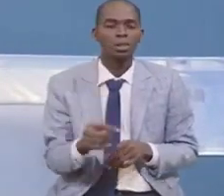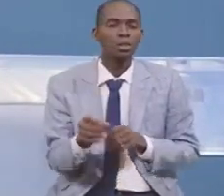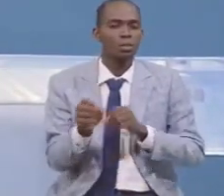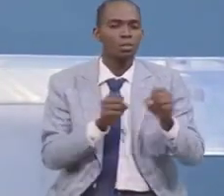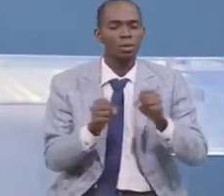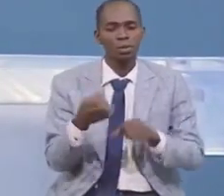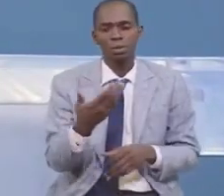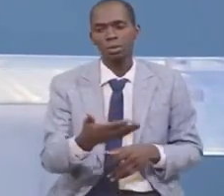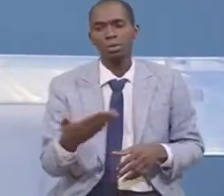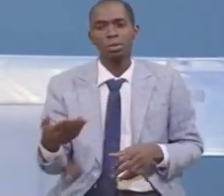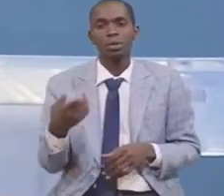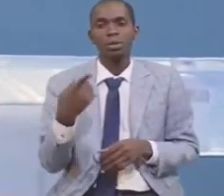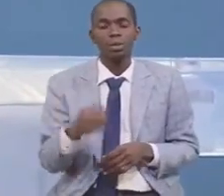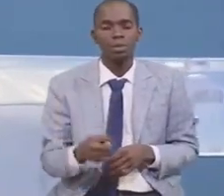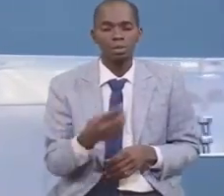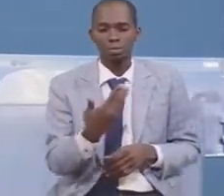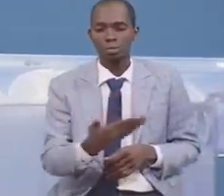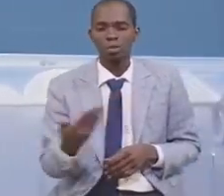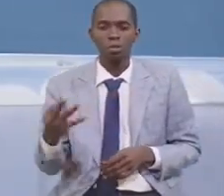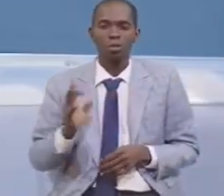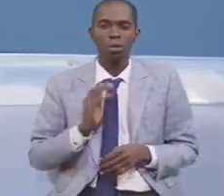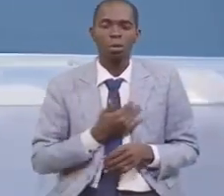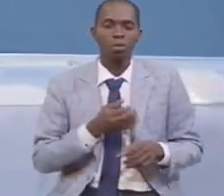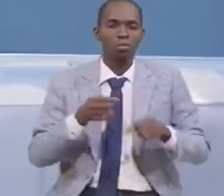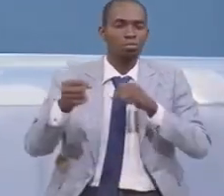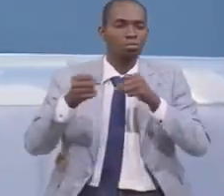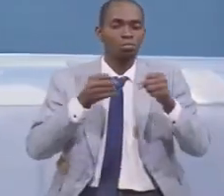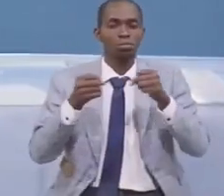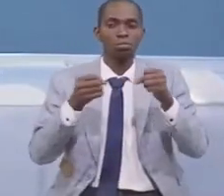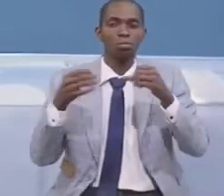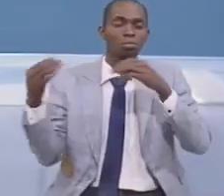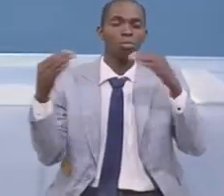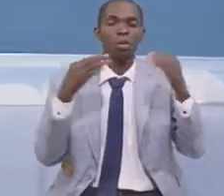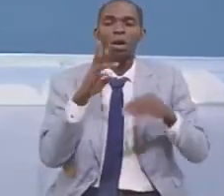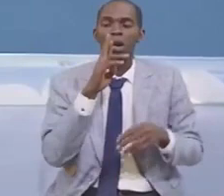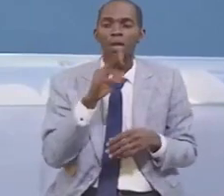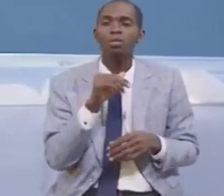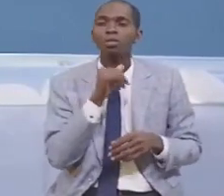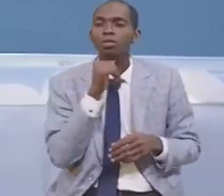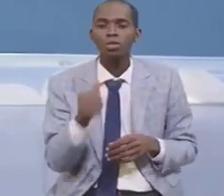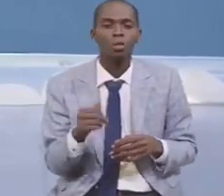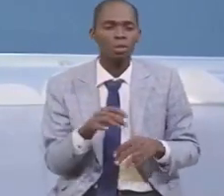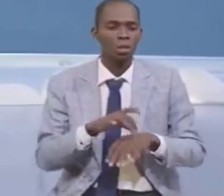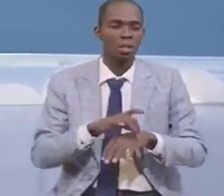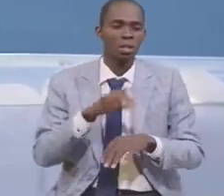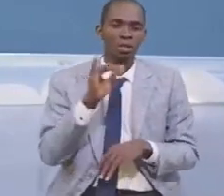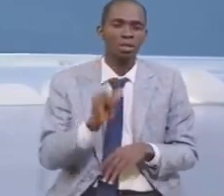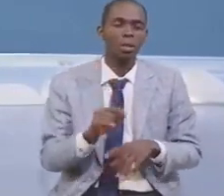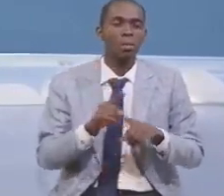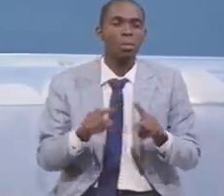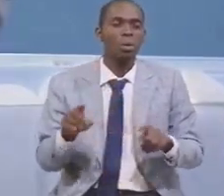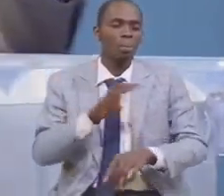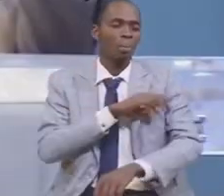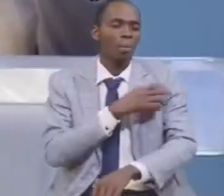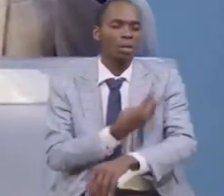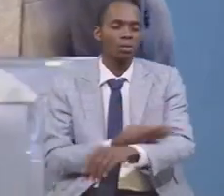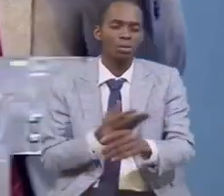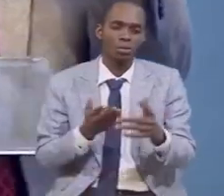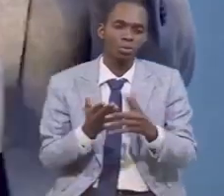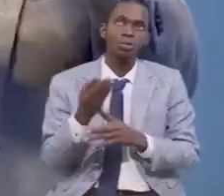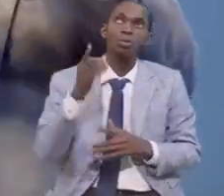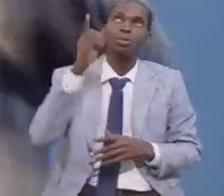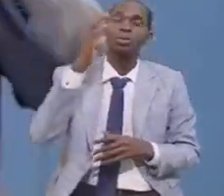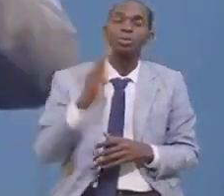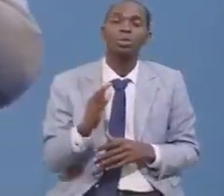of our warfare are not carnal. మన యొక్క యుద్ధాయుధాలు శరీర సంబంధమైనవి కావు. Mighty. అవి బలమైనవి దేవుని ద్వారా.